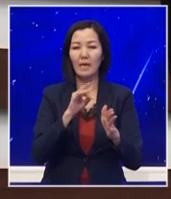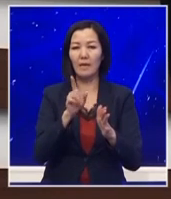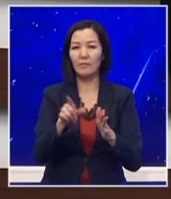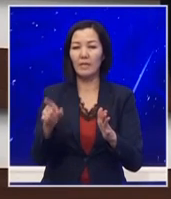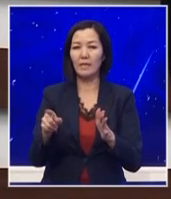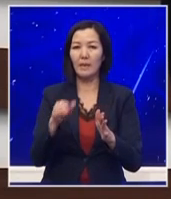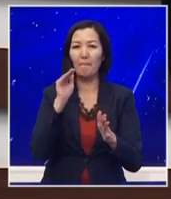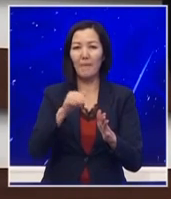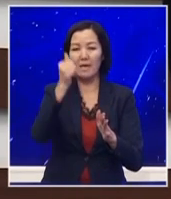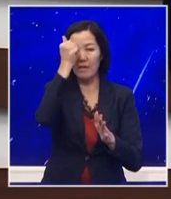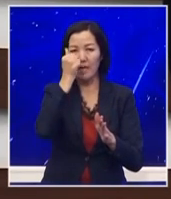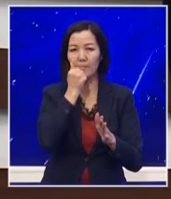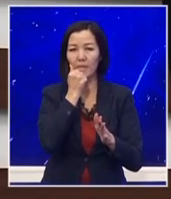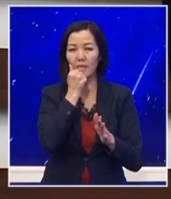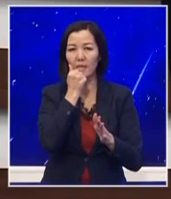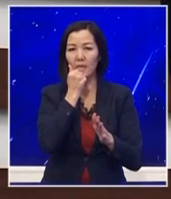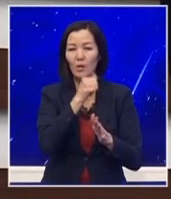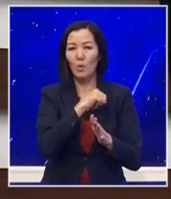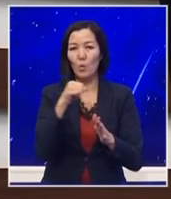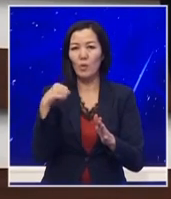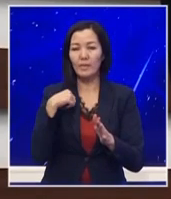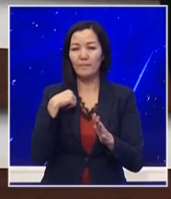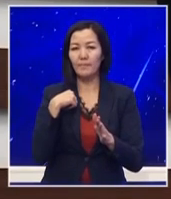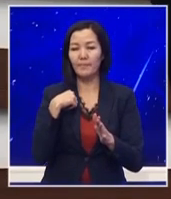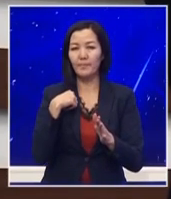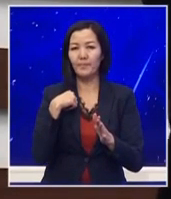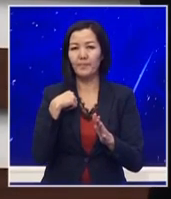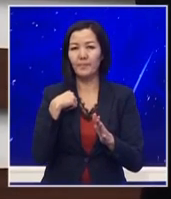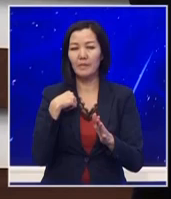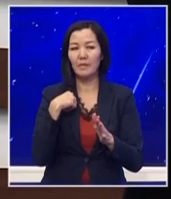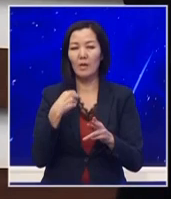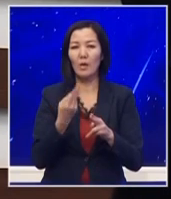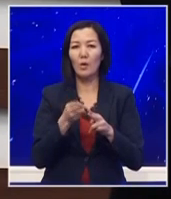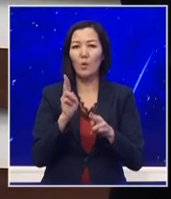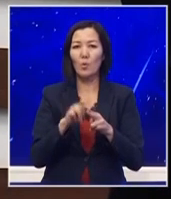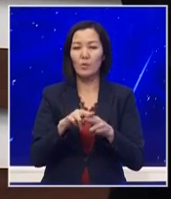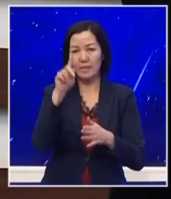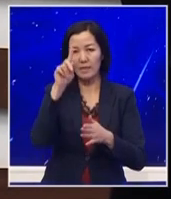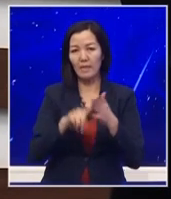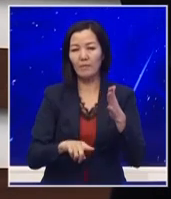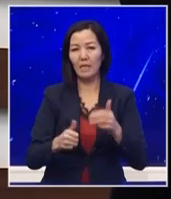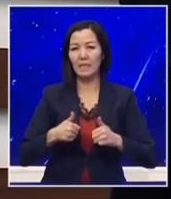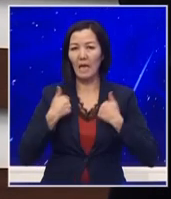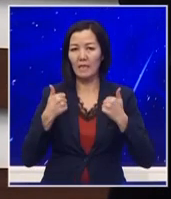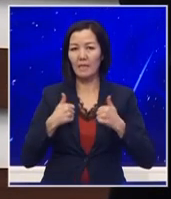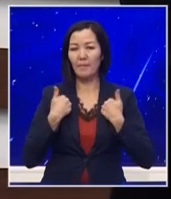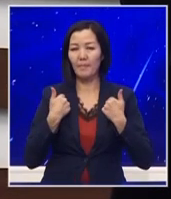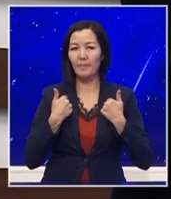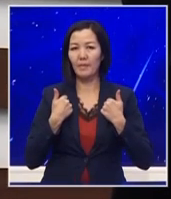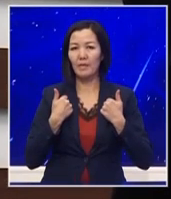атқандарыңызға мыңда бір алғыс. Өз басымнан айтарым, осы сенімдеріңізді ақтап,